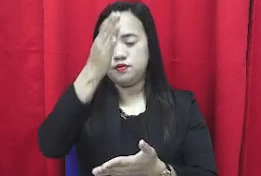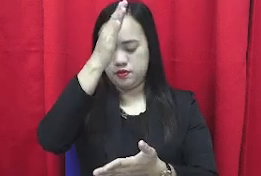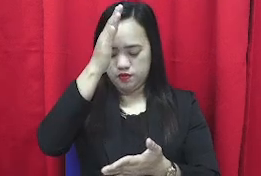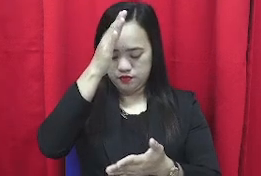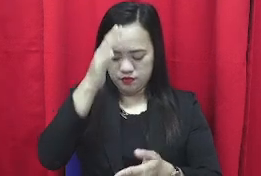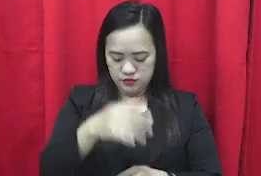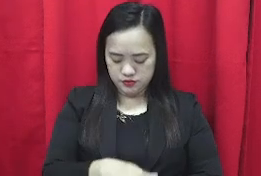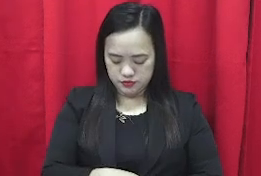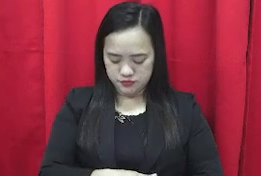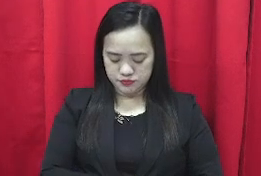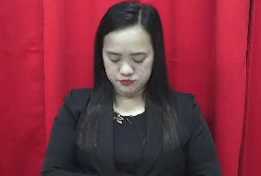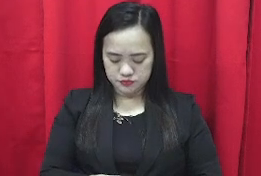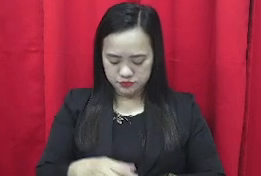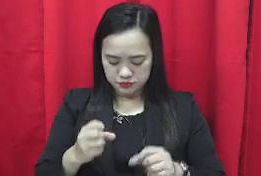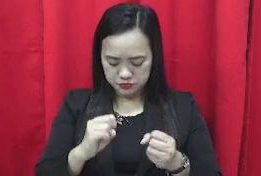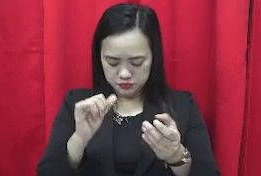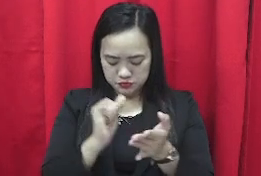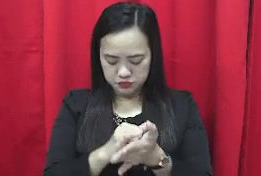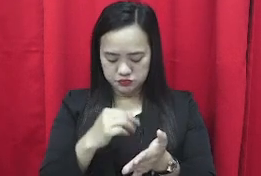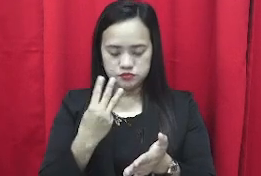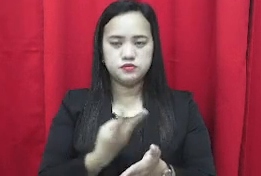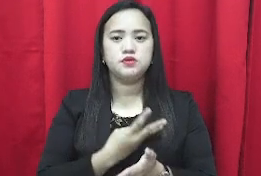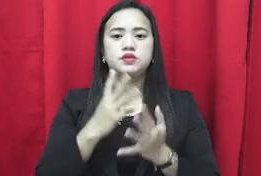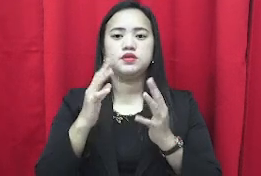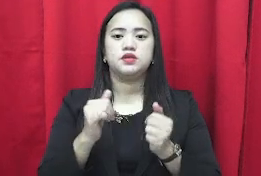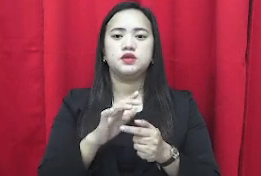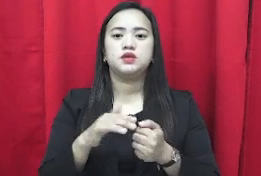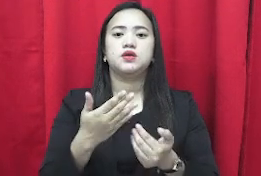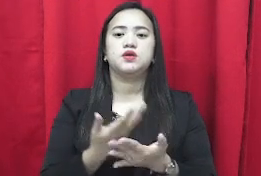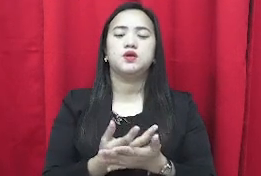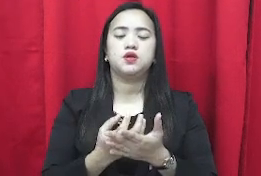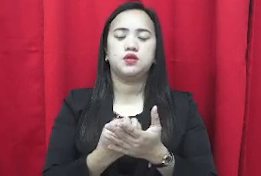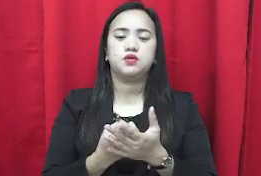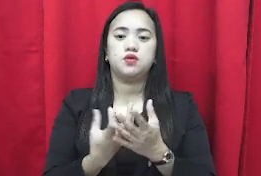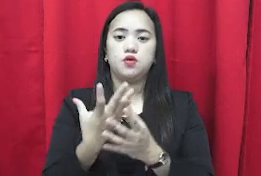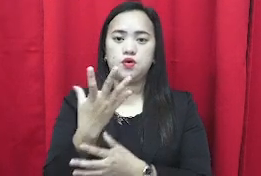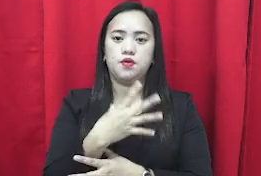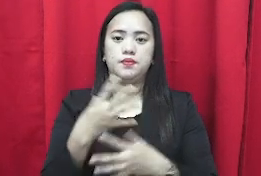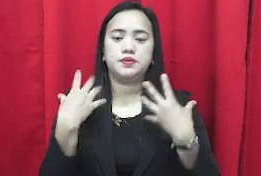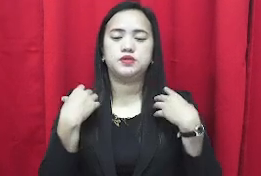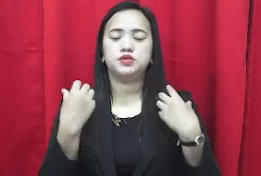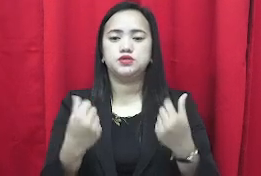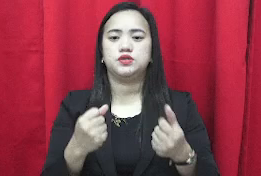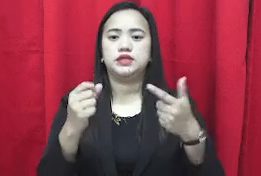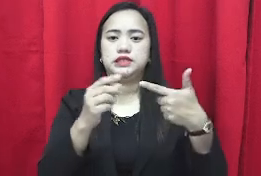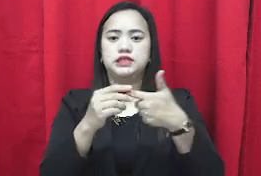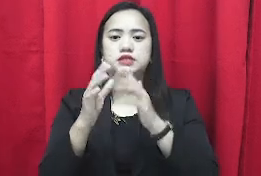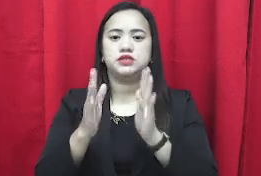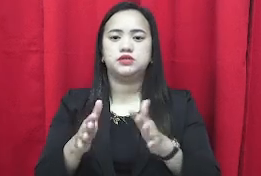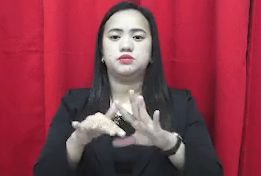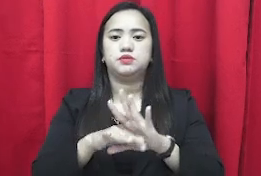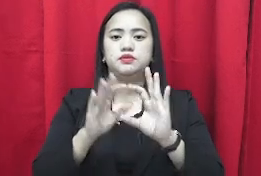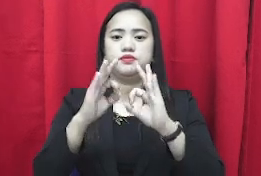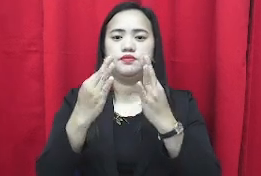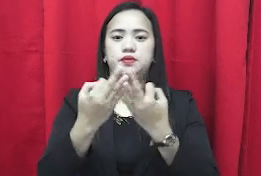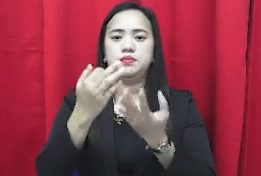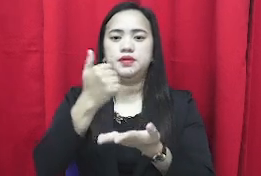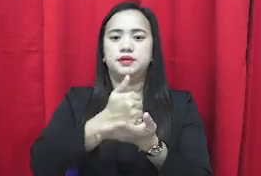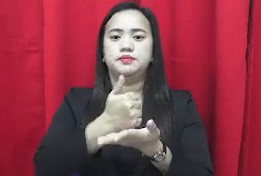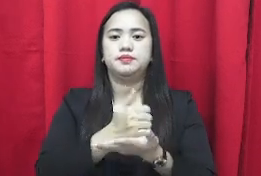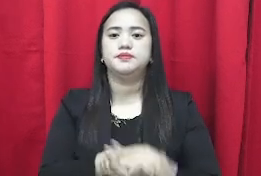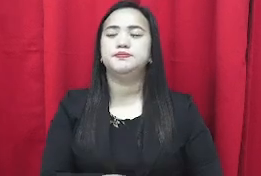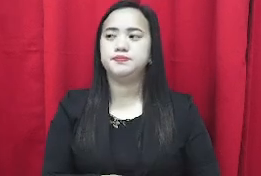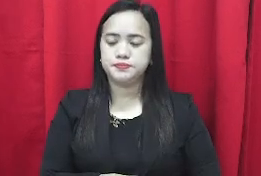ah ah lumago at tumibay yung ating leadership sa loob ng ating pamilya Thank you so much yes yes amen amen